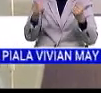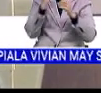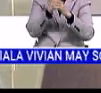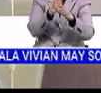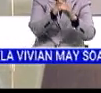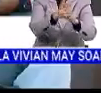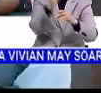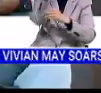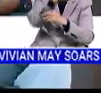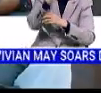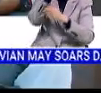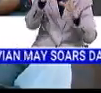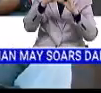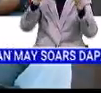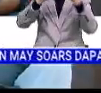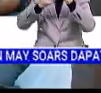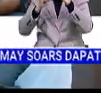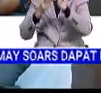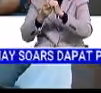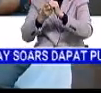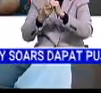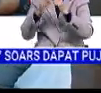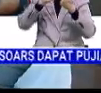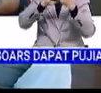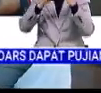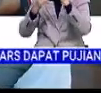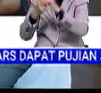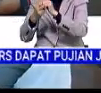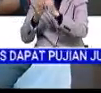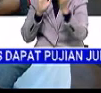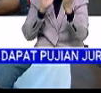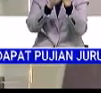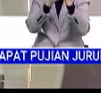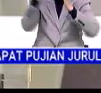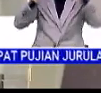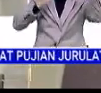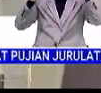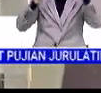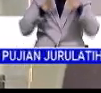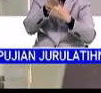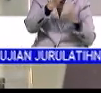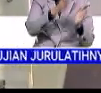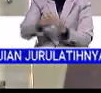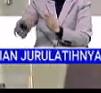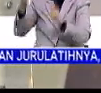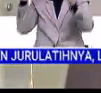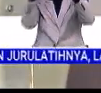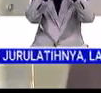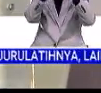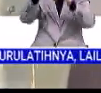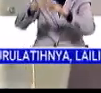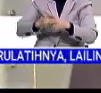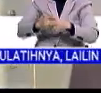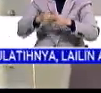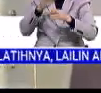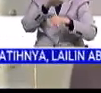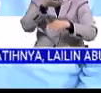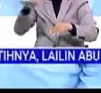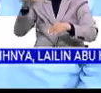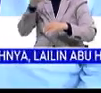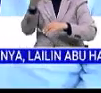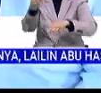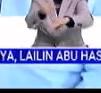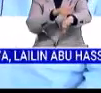berusaha mencari jalan penyelesaian bagi masalah-masalah yang dihadapi negara melalui Plan Hala Tuju Jangka Pendek, Sederhana